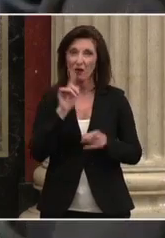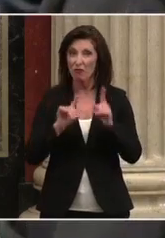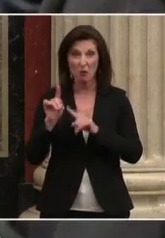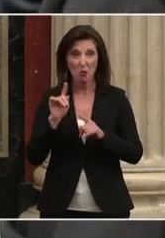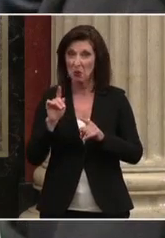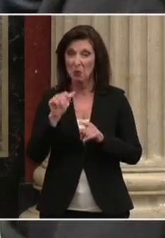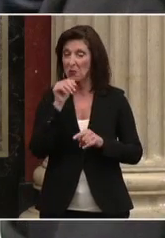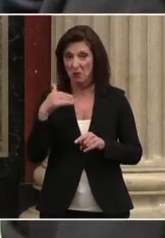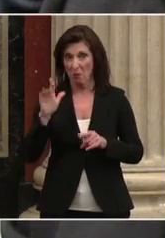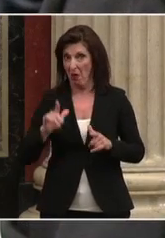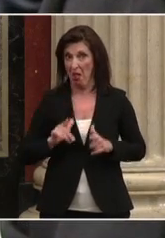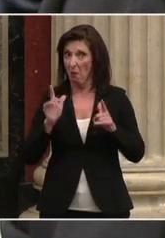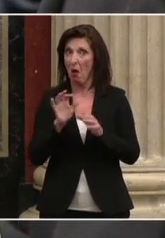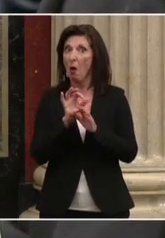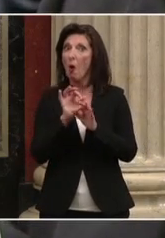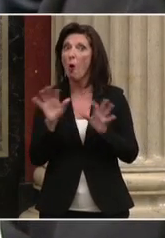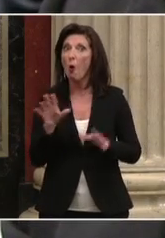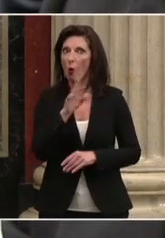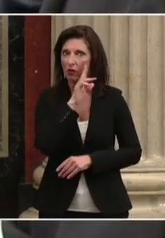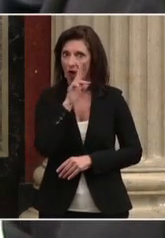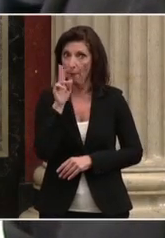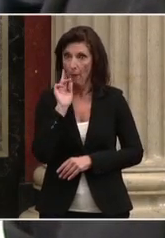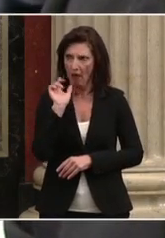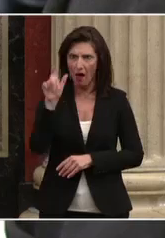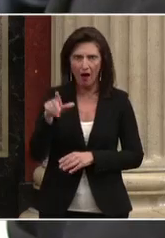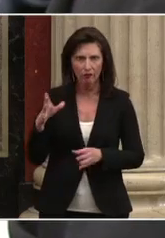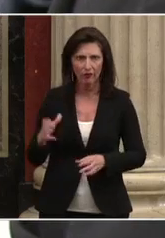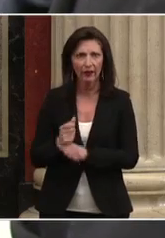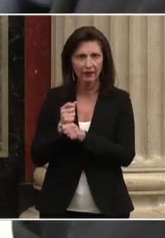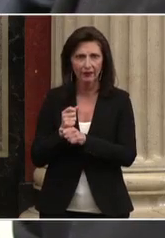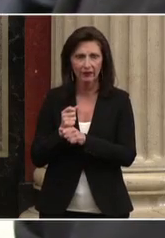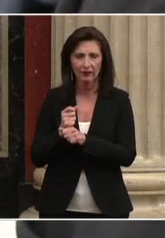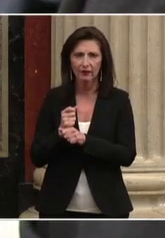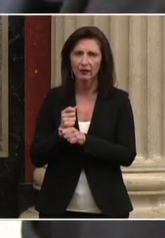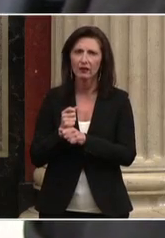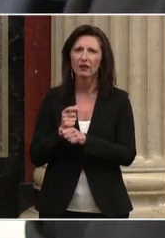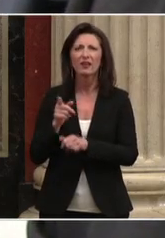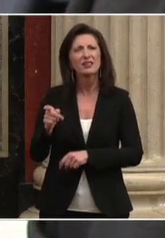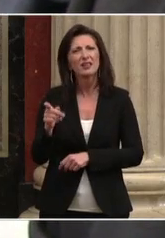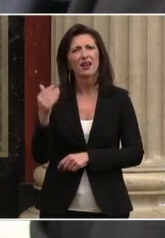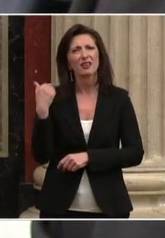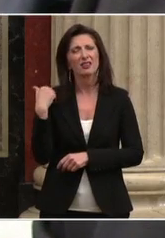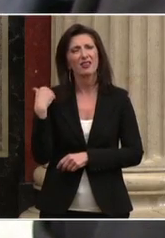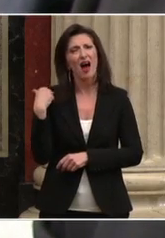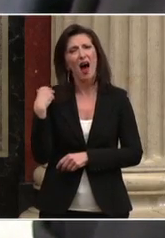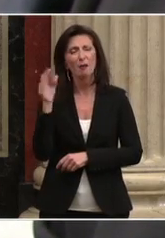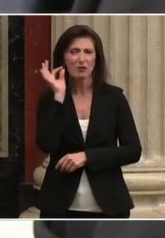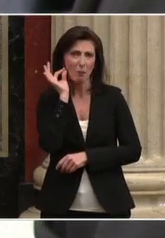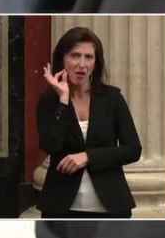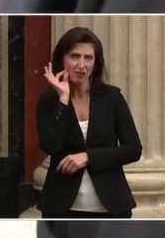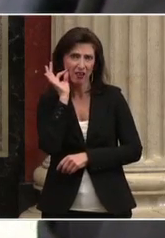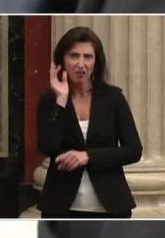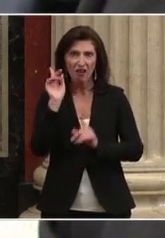Leben, wenn ihre Mutter sie nicht gerettet hätte. Sie sollte als junges Mädchen alleine im